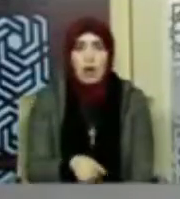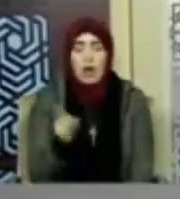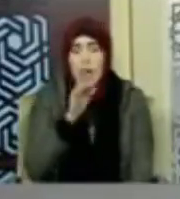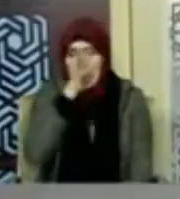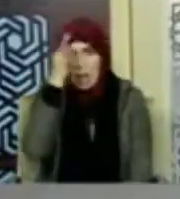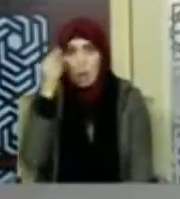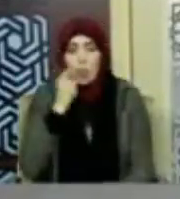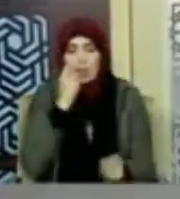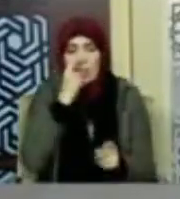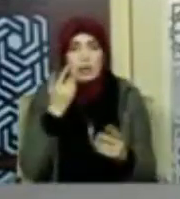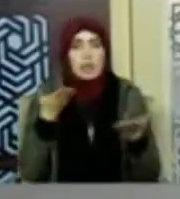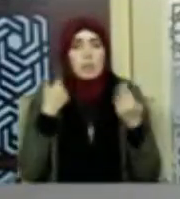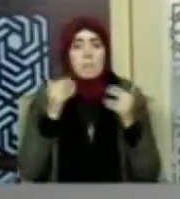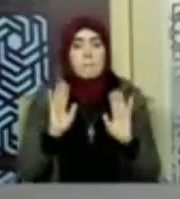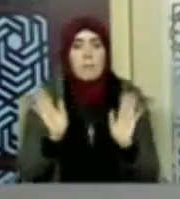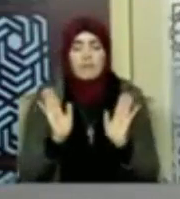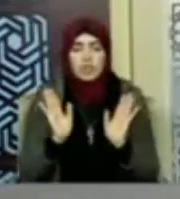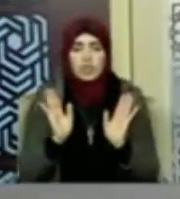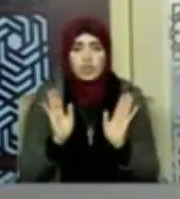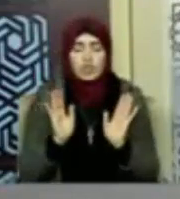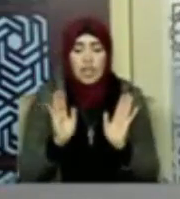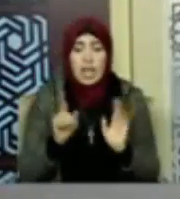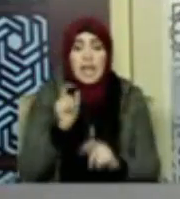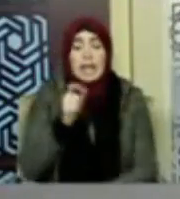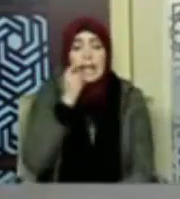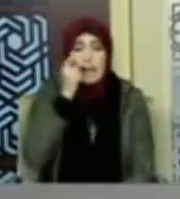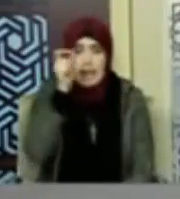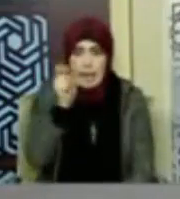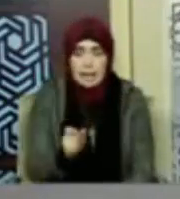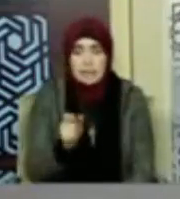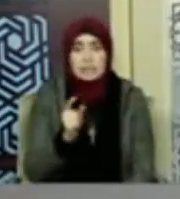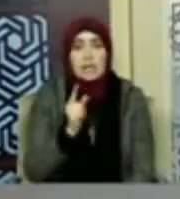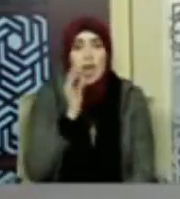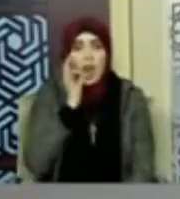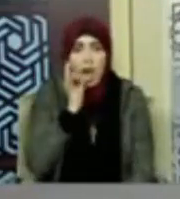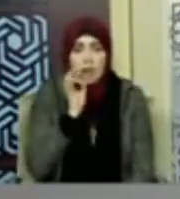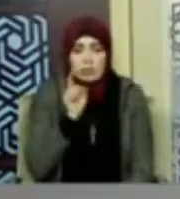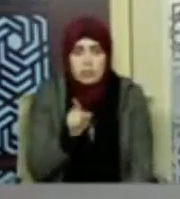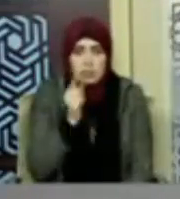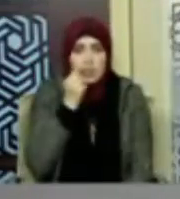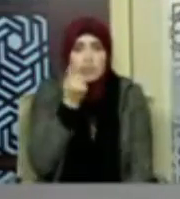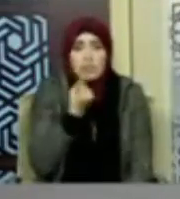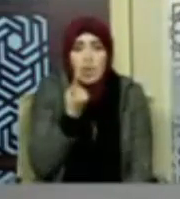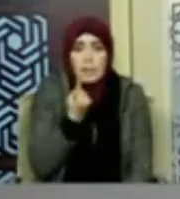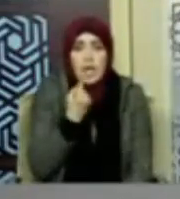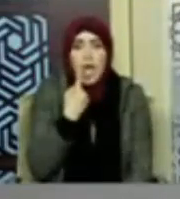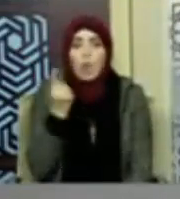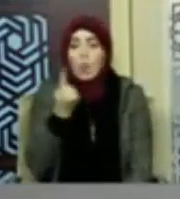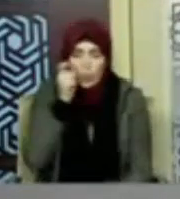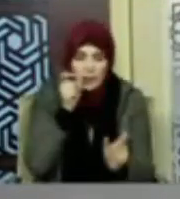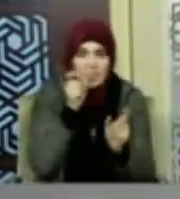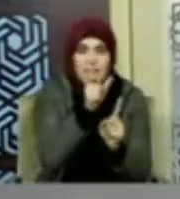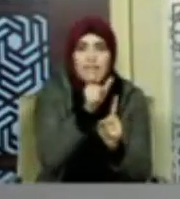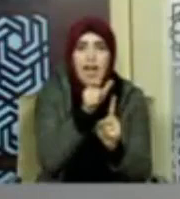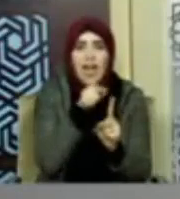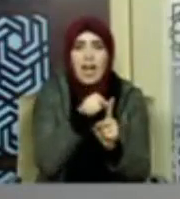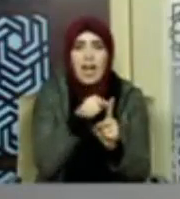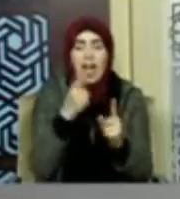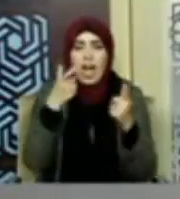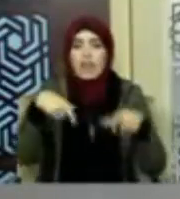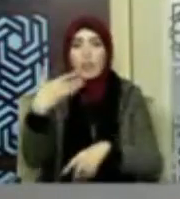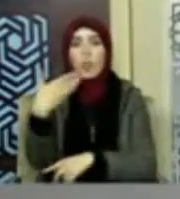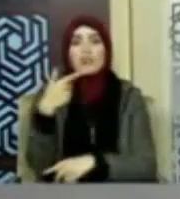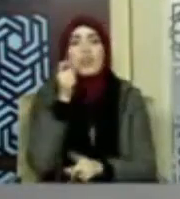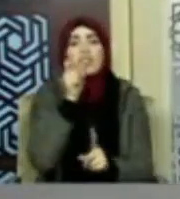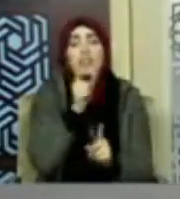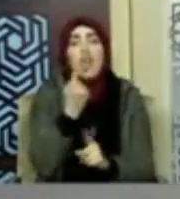لكان الإنسان الأصيل الكريم يقدم نفسه دفاعا عن وطنه، فما بالكم